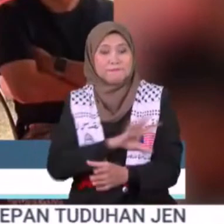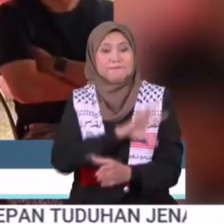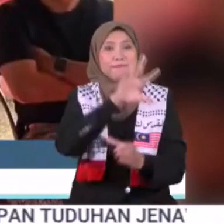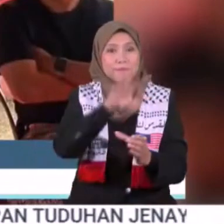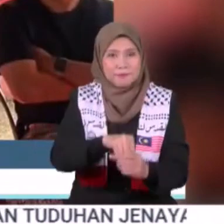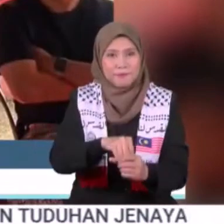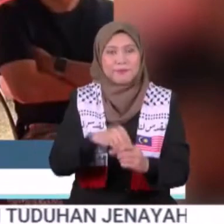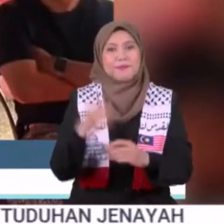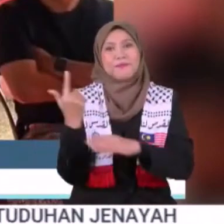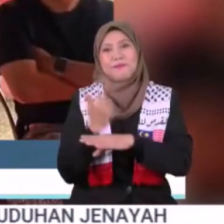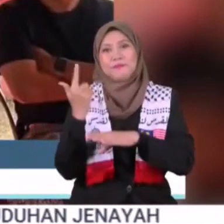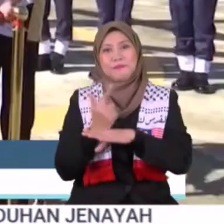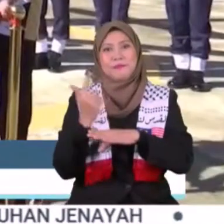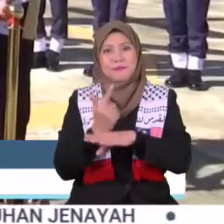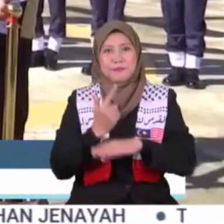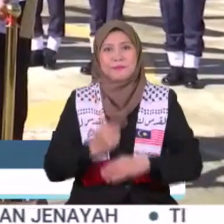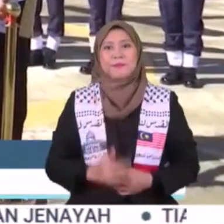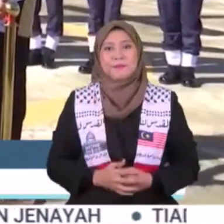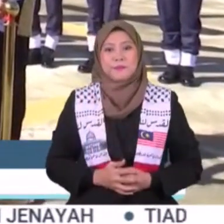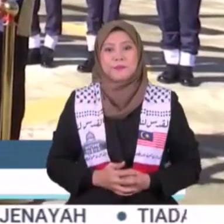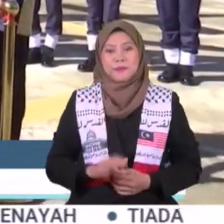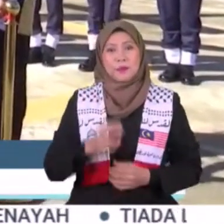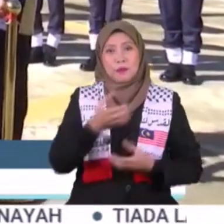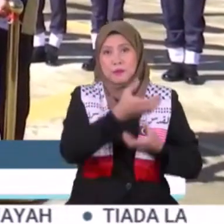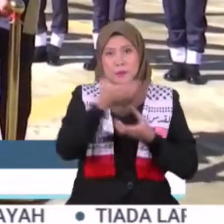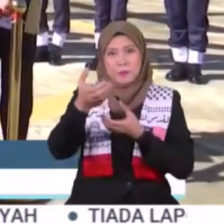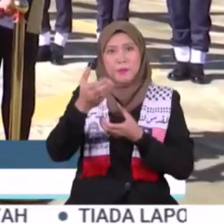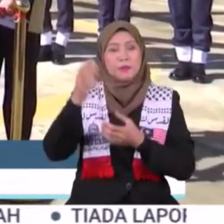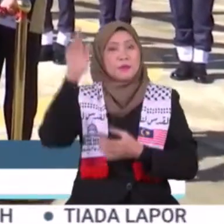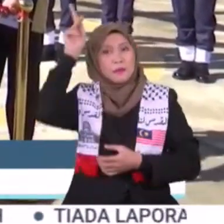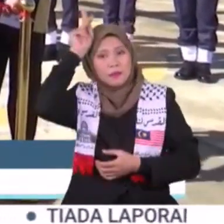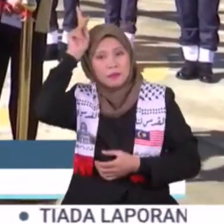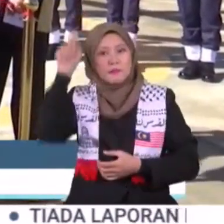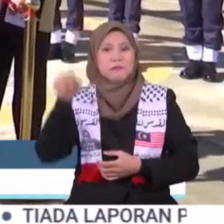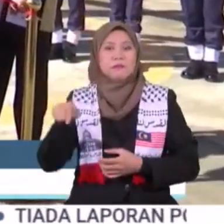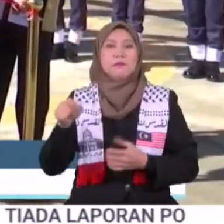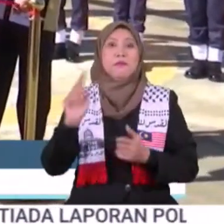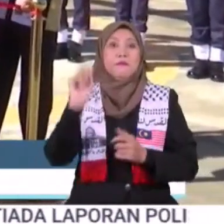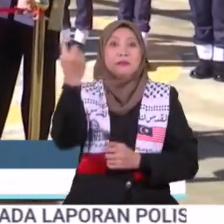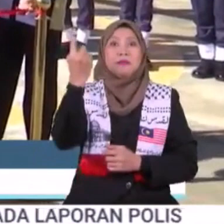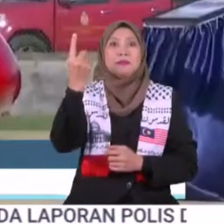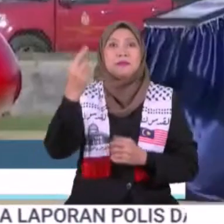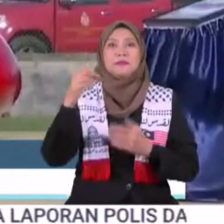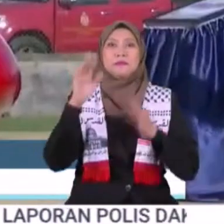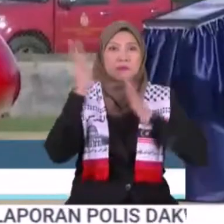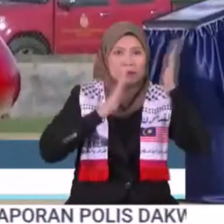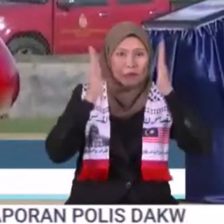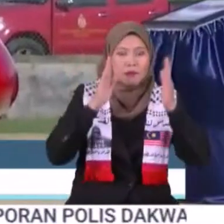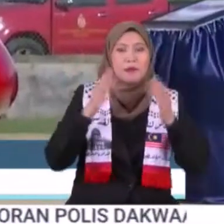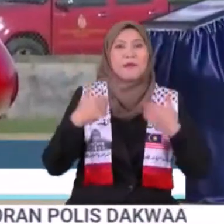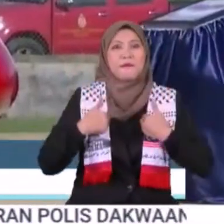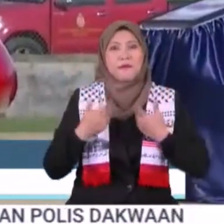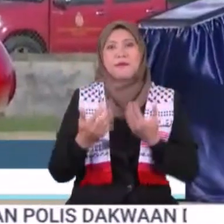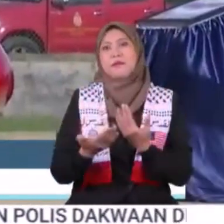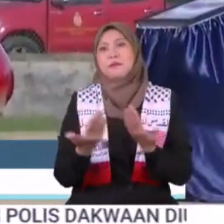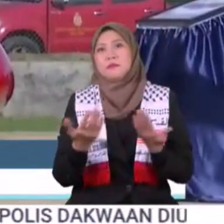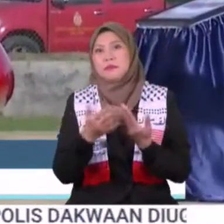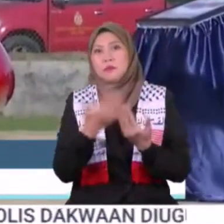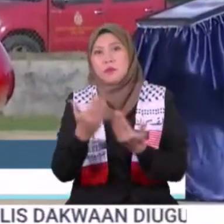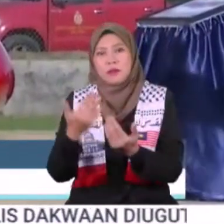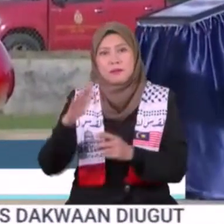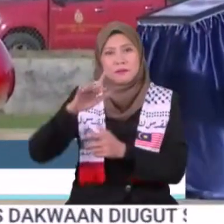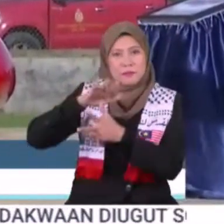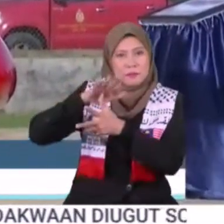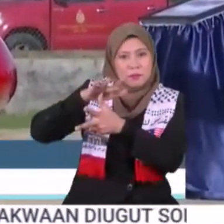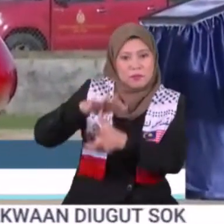serta dalam latihan tersebut. JBPM Kelantan juga menjadi jabatan bomber pertama di negara ini memiliki kemudahan landasan